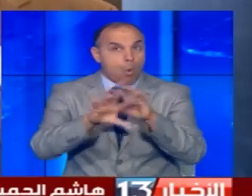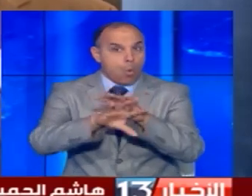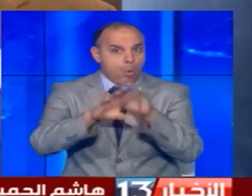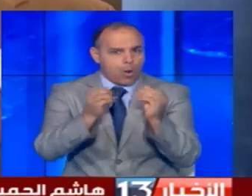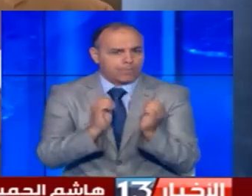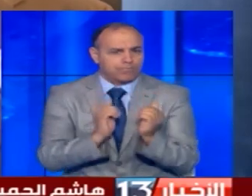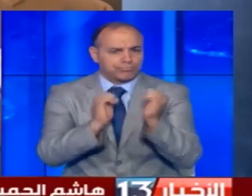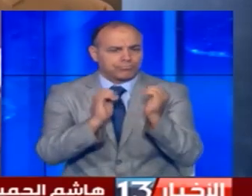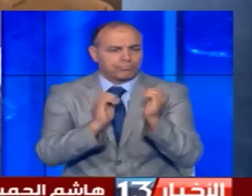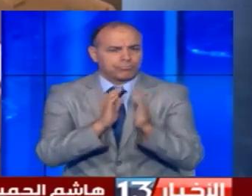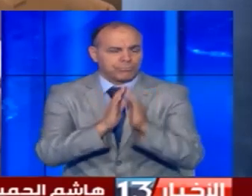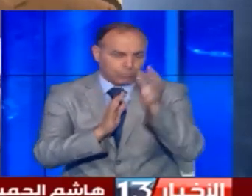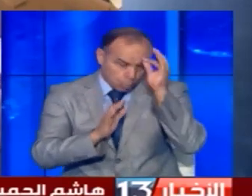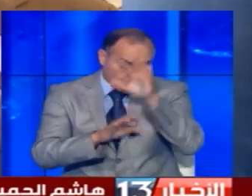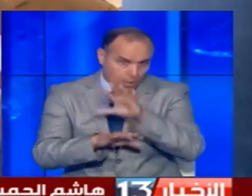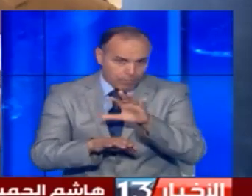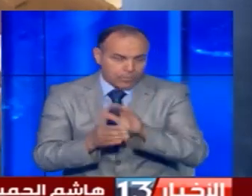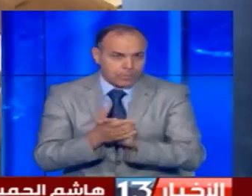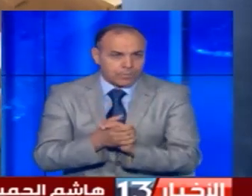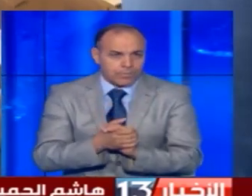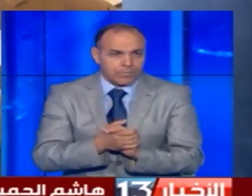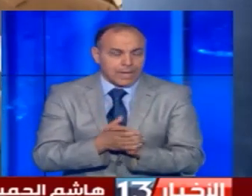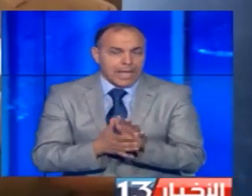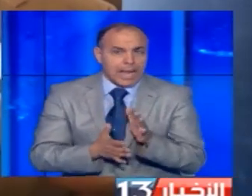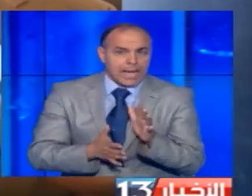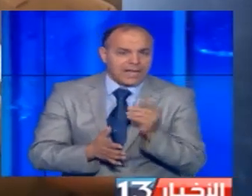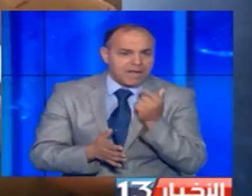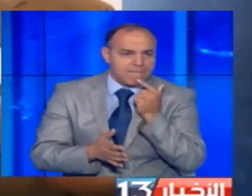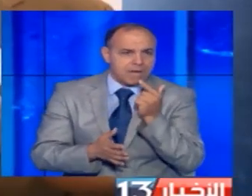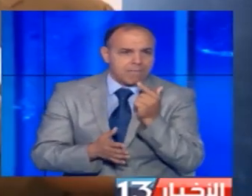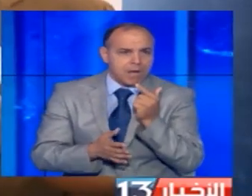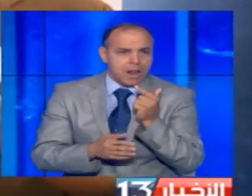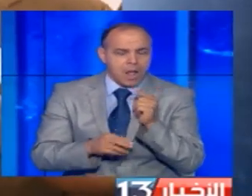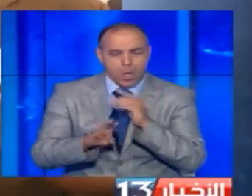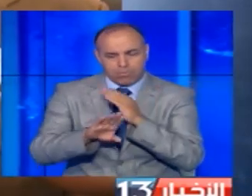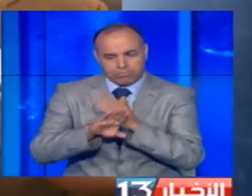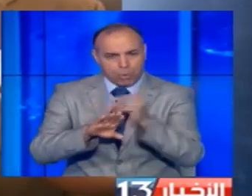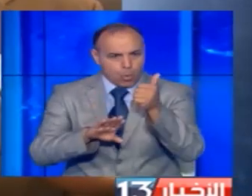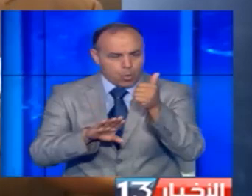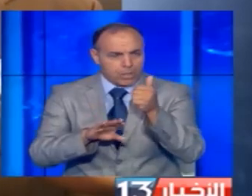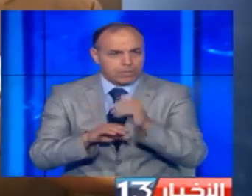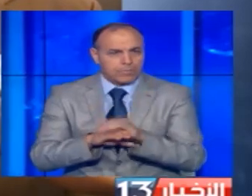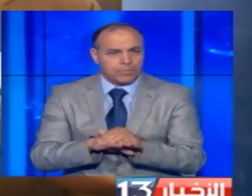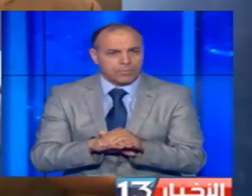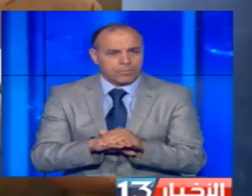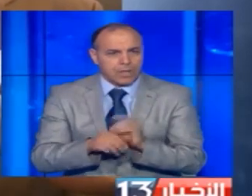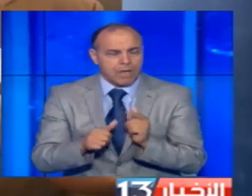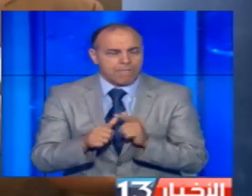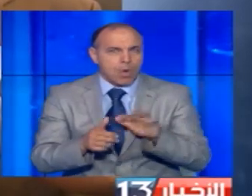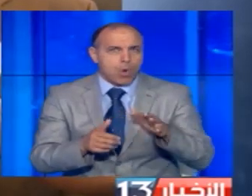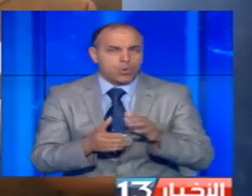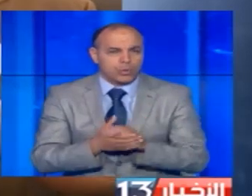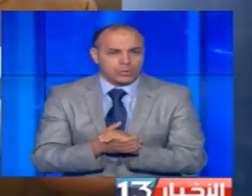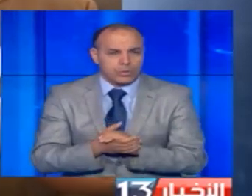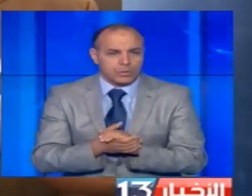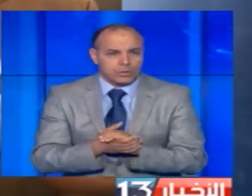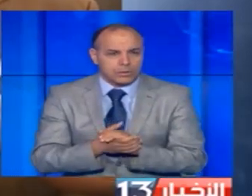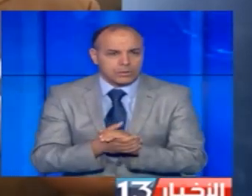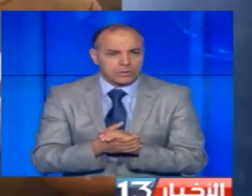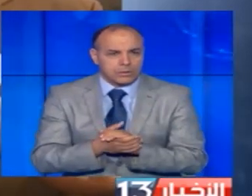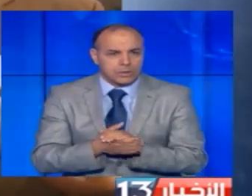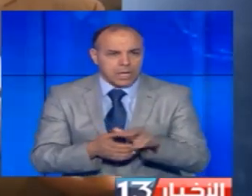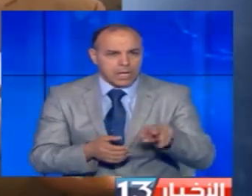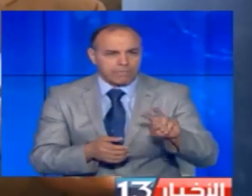الموجوده في تونس اه ولكن بشكل على مرحله المرحله الاولى في حدود تنفيذ